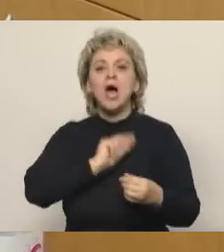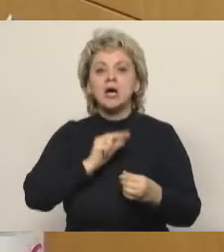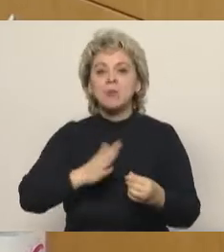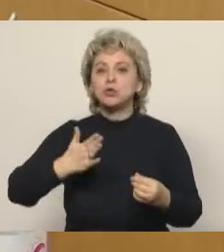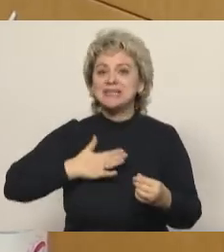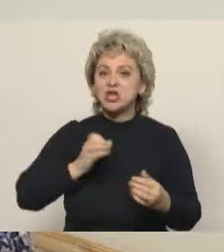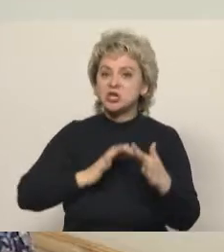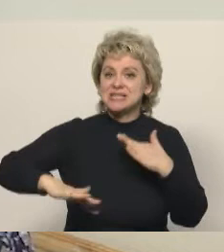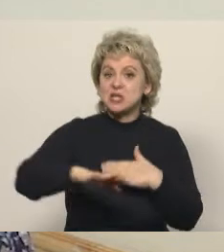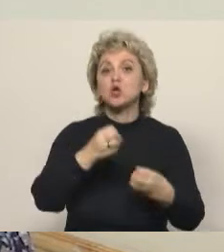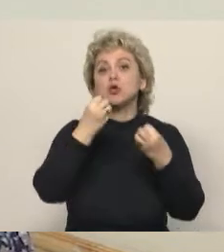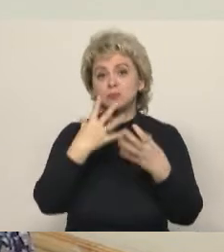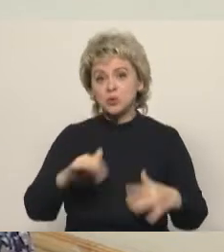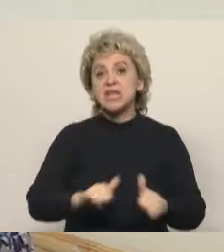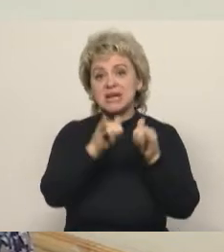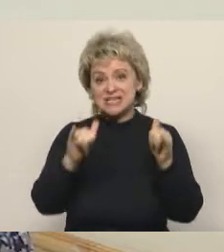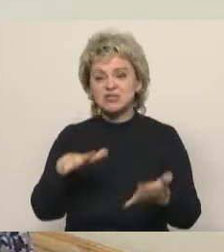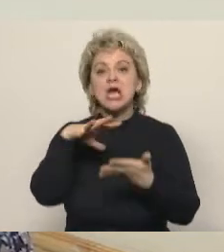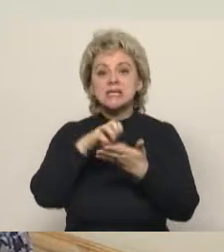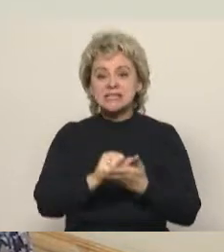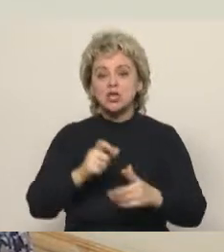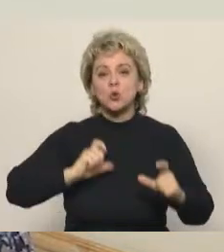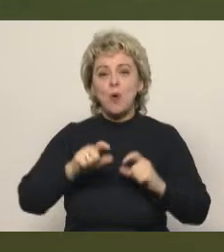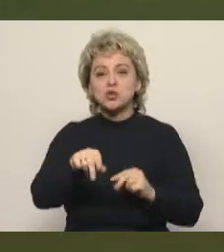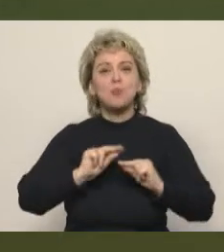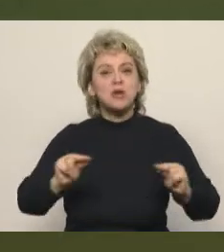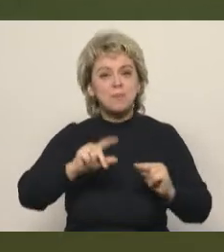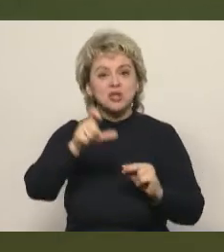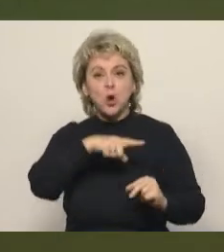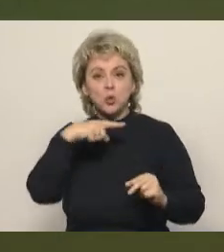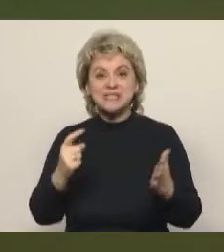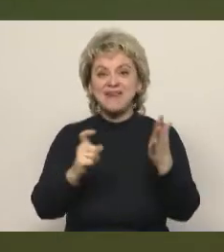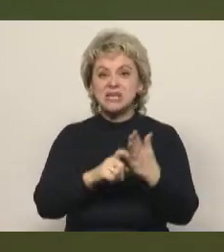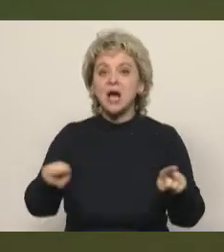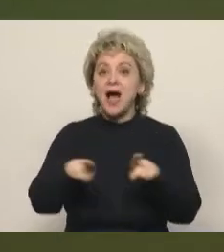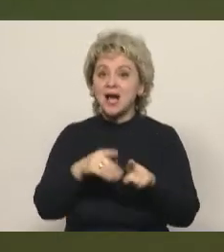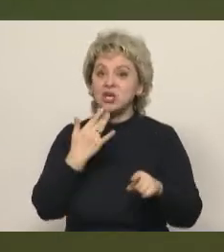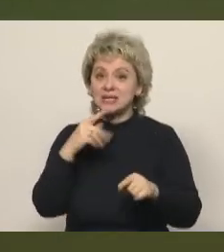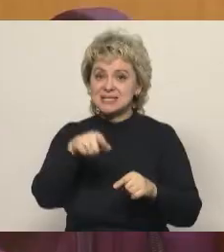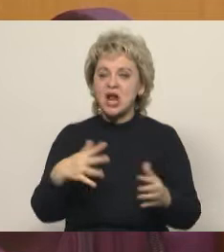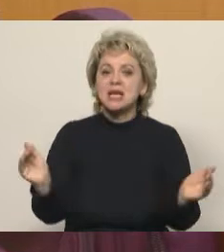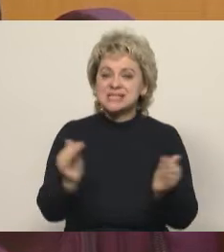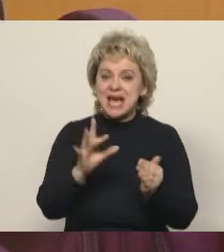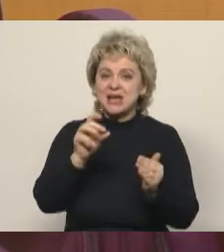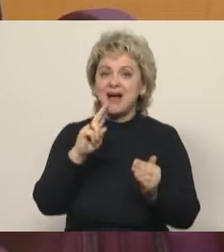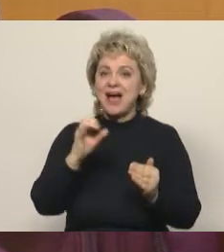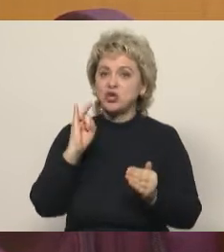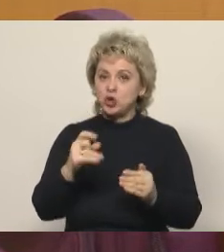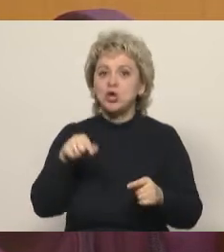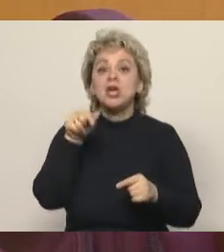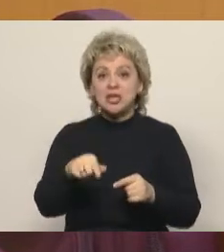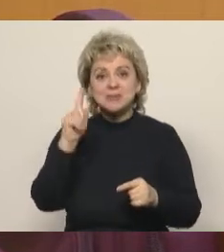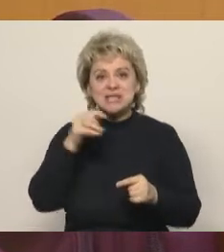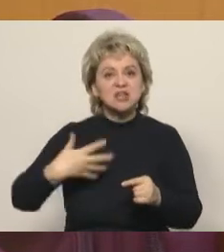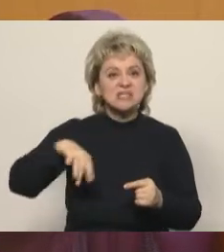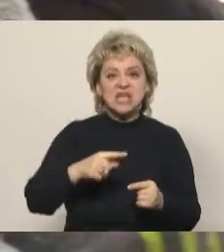работать с нашей страной, да и просто развиваться. Занимаются со студентами преподаватели русского языка как иностранного, сокращенно РКИ. Причем им